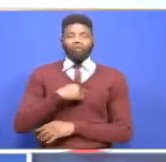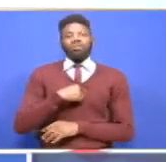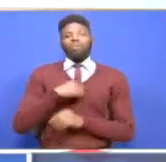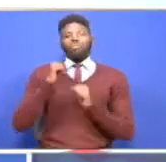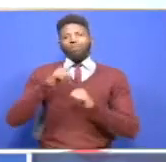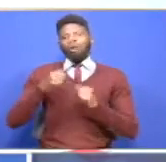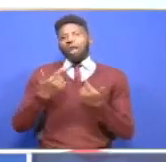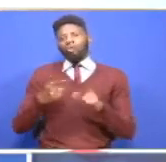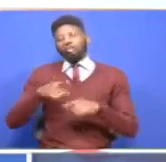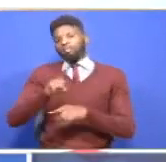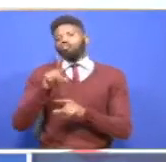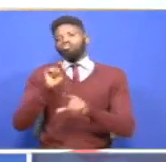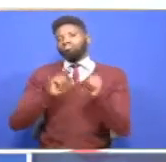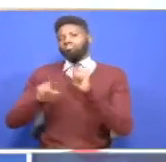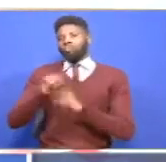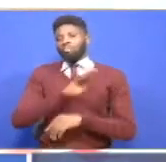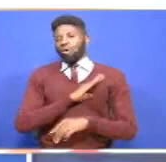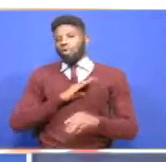board.